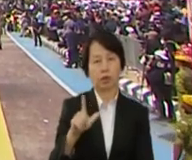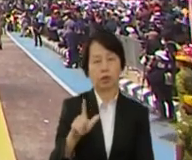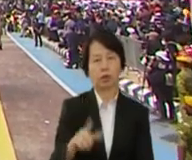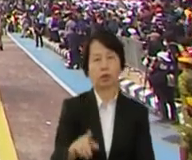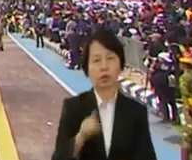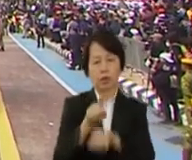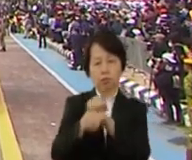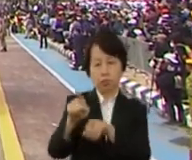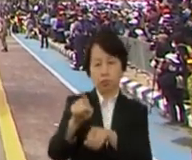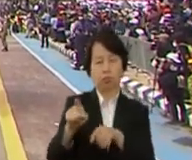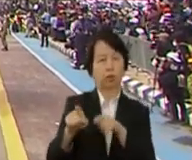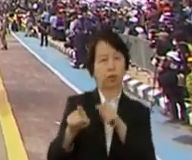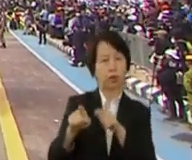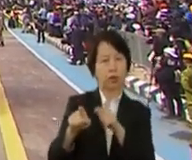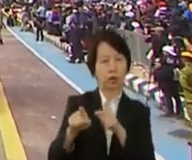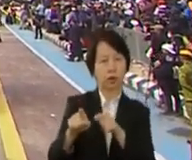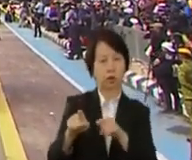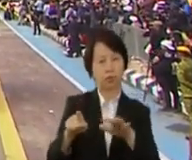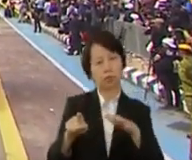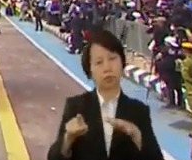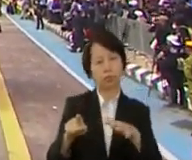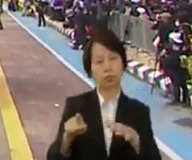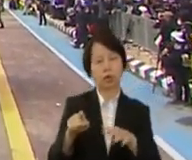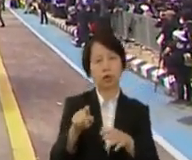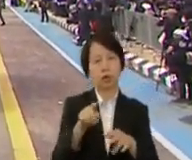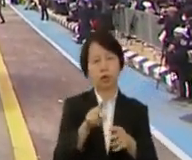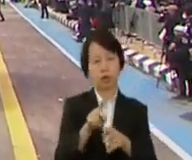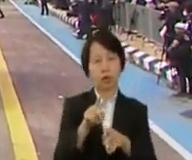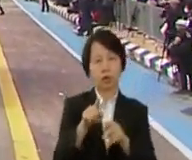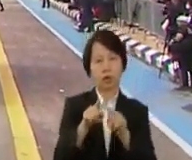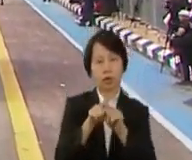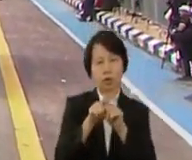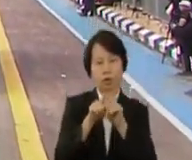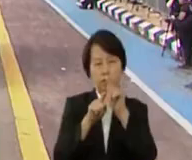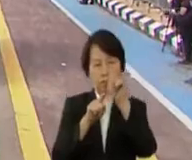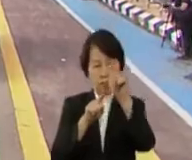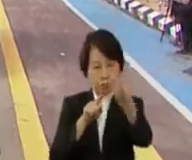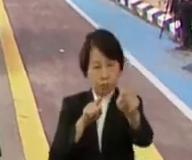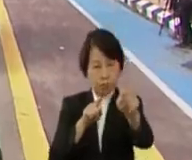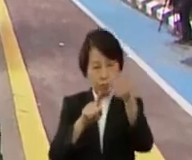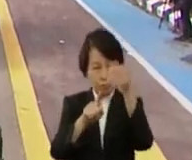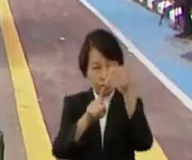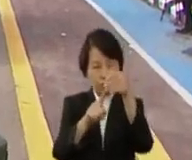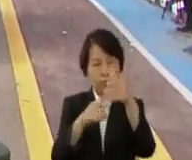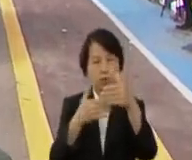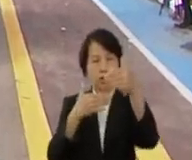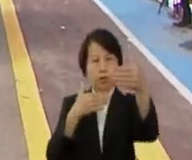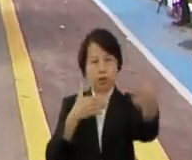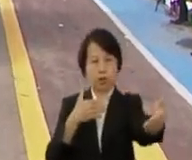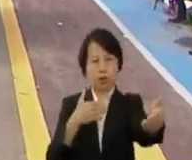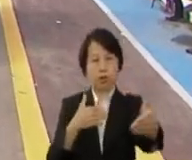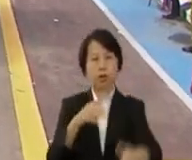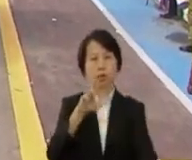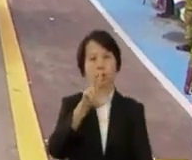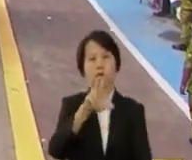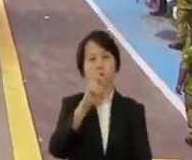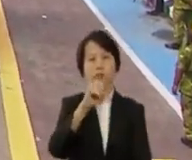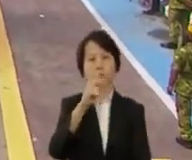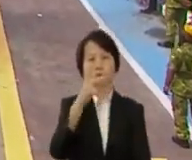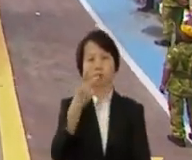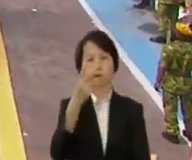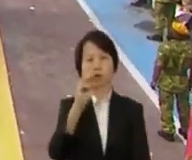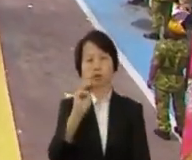Meriam ini dikategorikan sebagai medium gun dan mampu menembak ke sasaran sehingga jarak maksimum